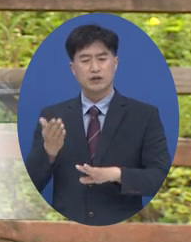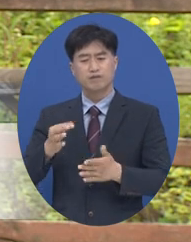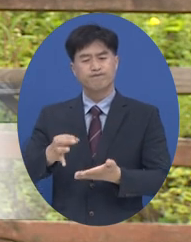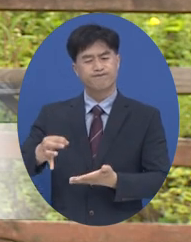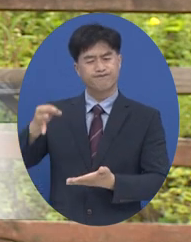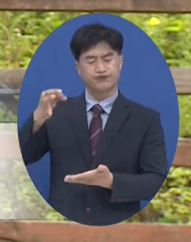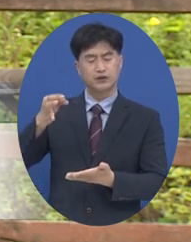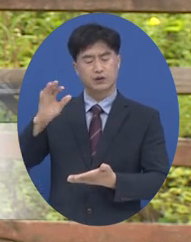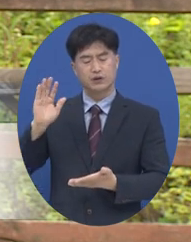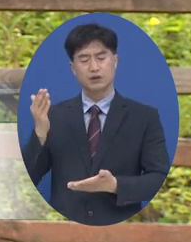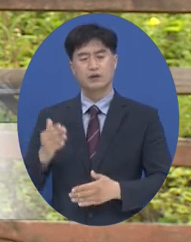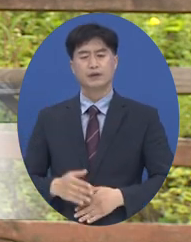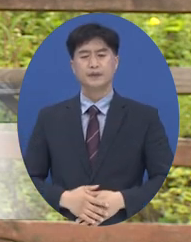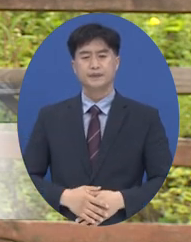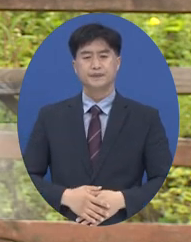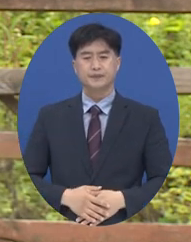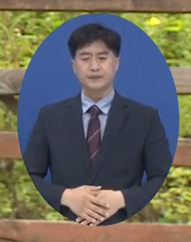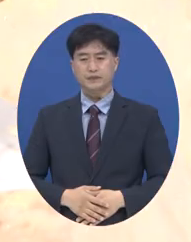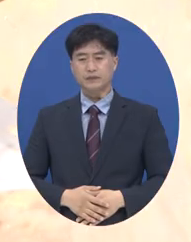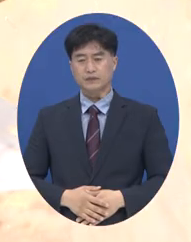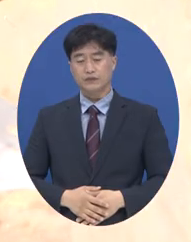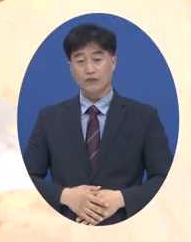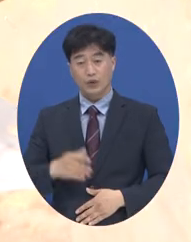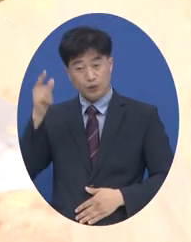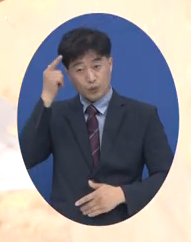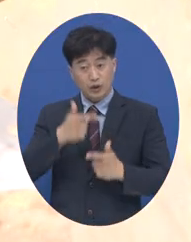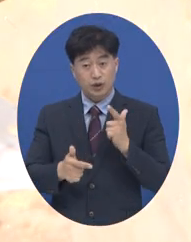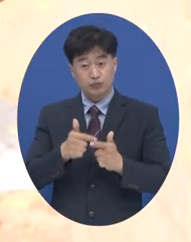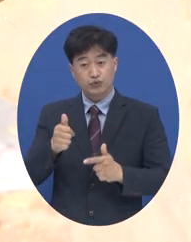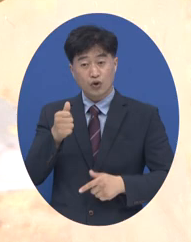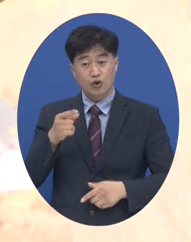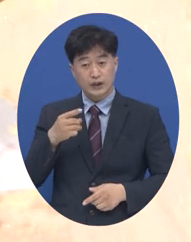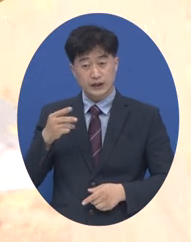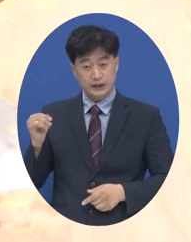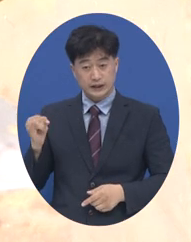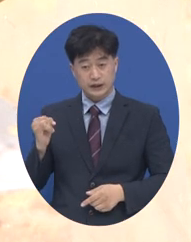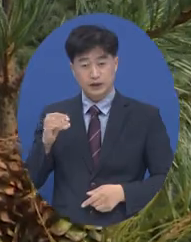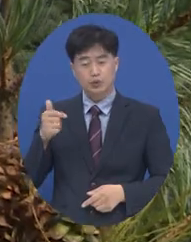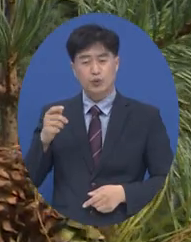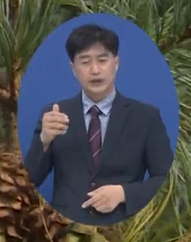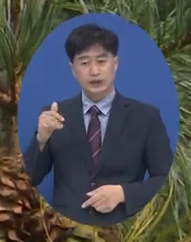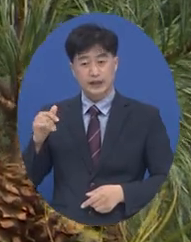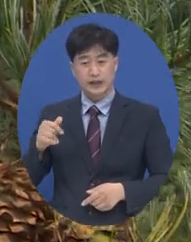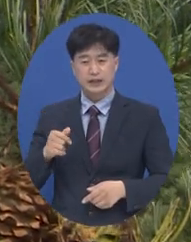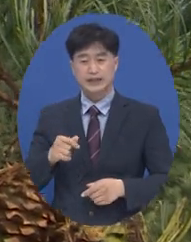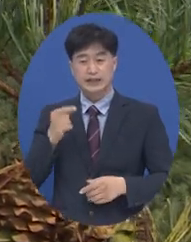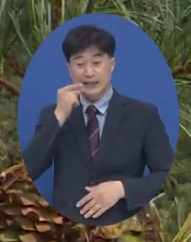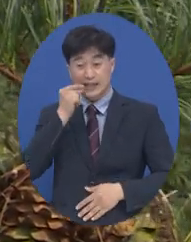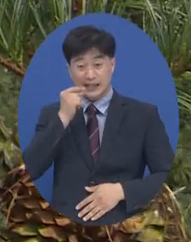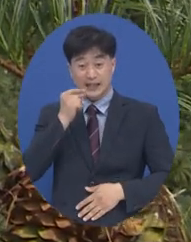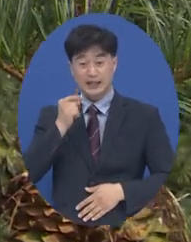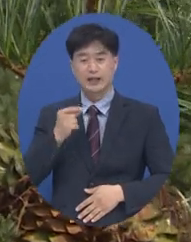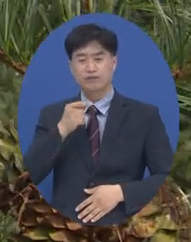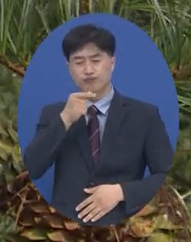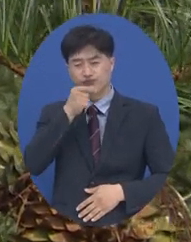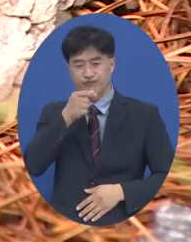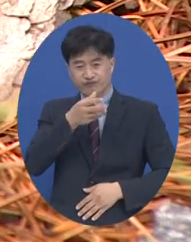수매하는 가격도 그렇고, 배 이상 올랐어요. 소나무 허리 노린재는 잣나무의 열매 수액을